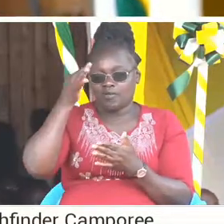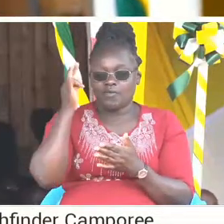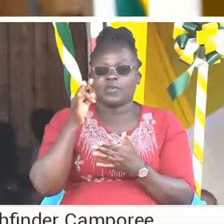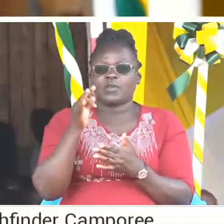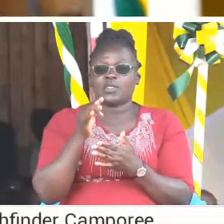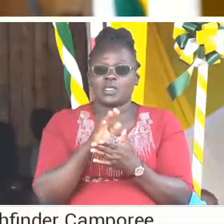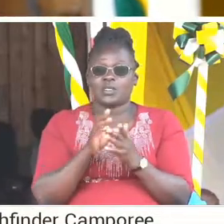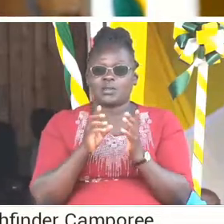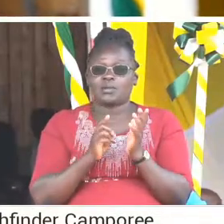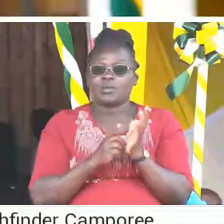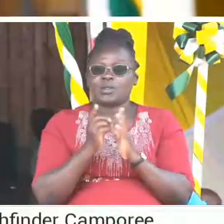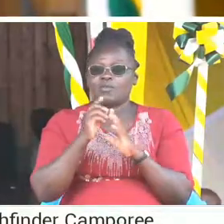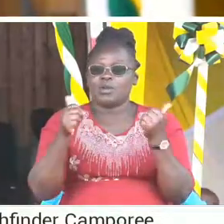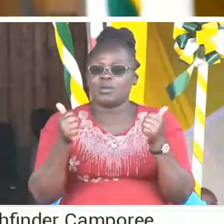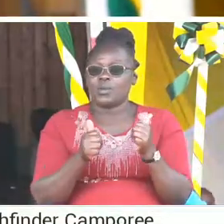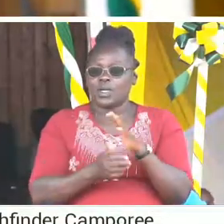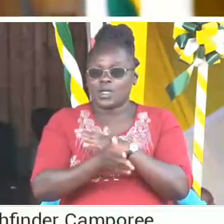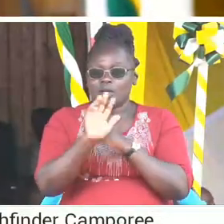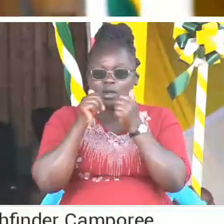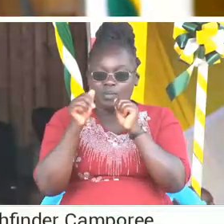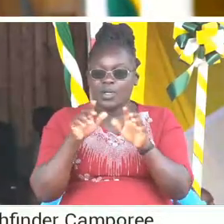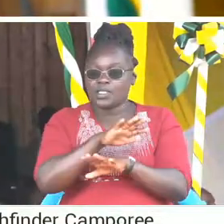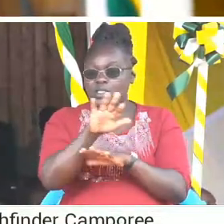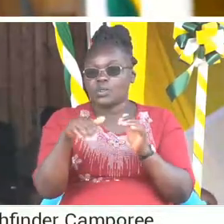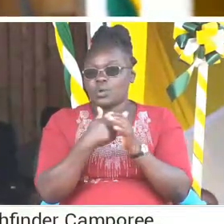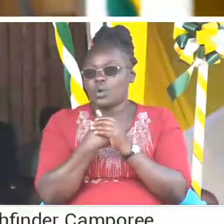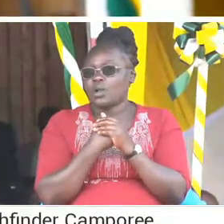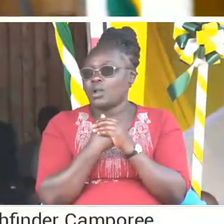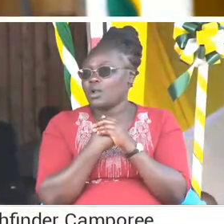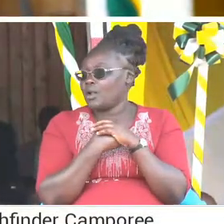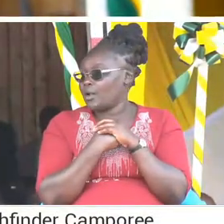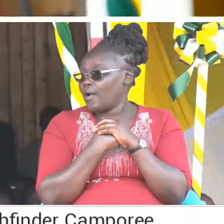Mungu awabariki na watende mema. Asante sana.